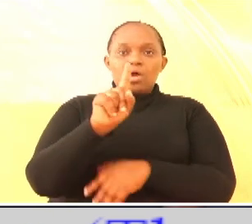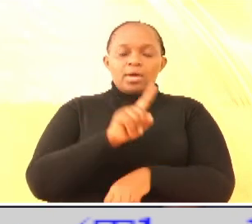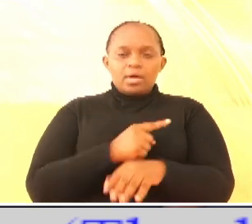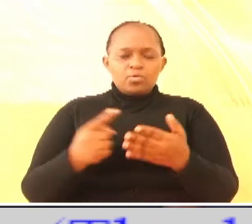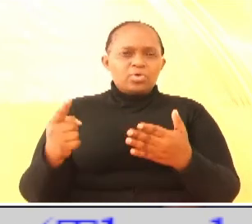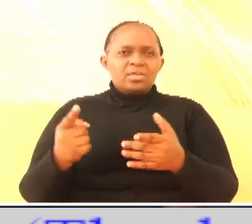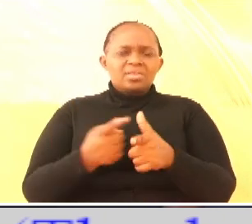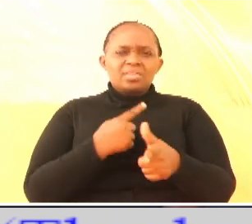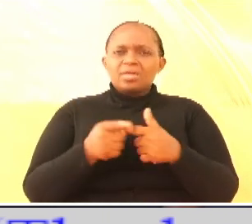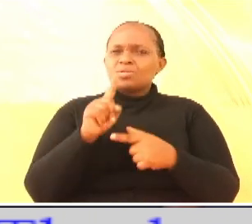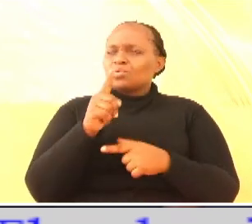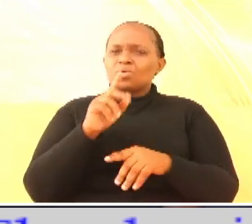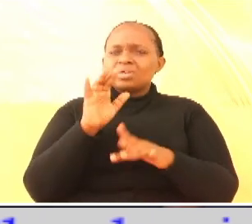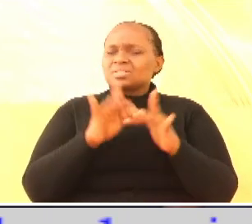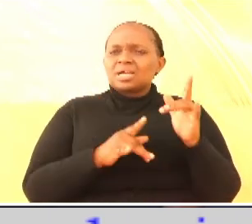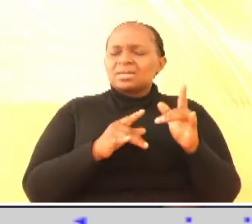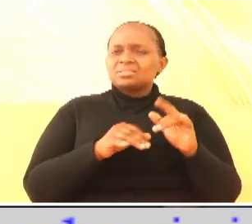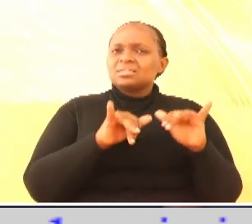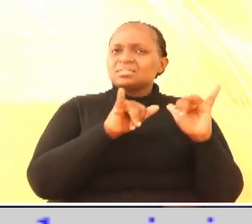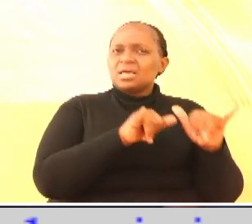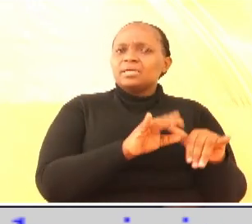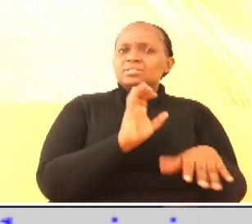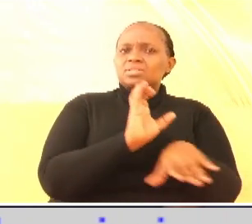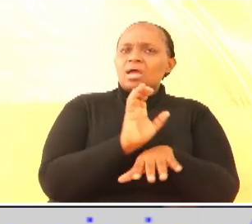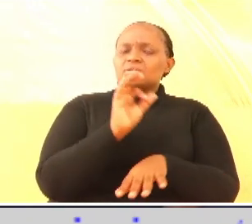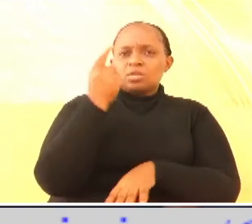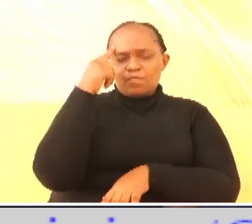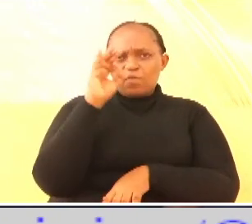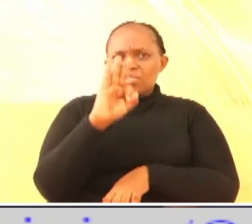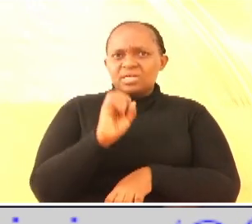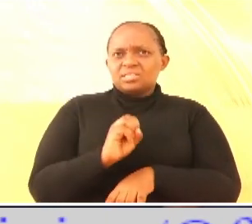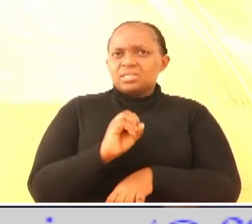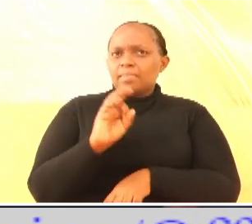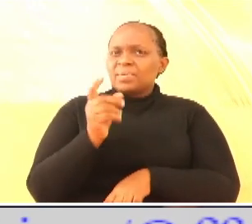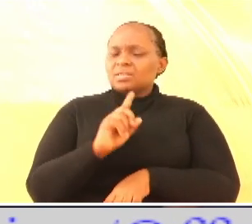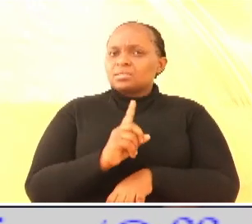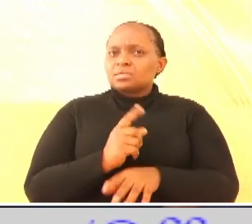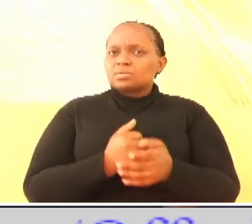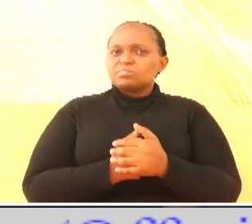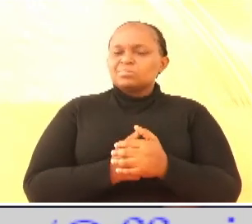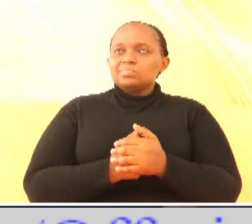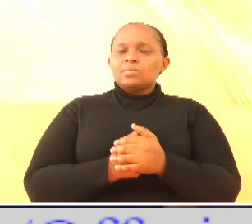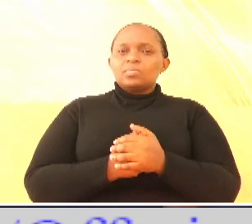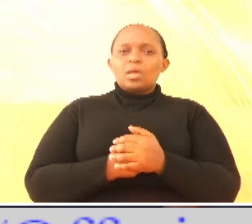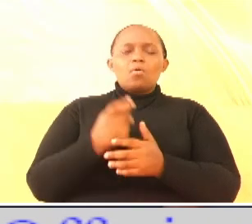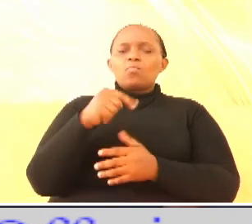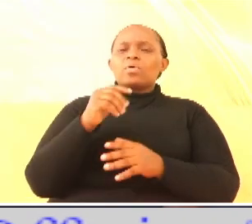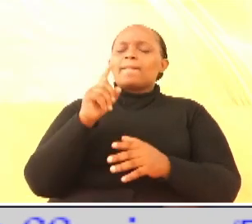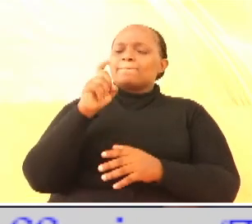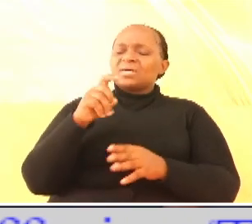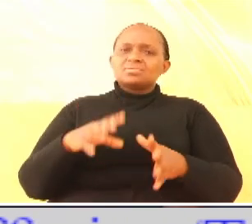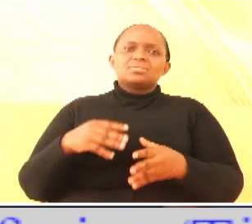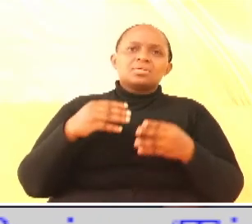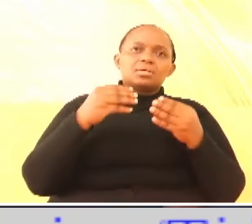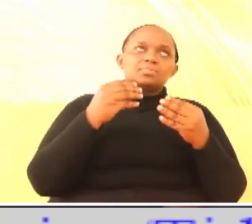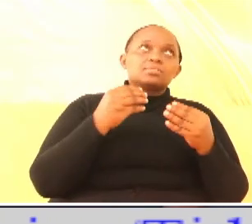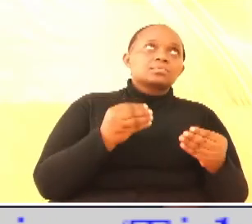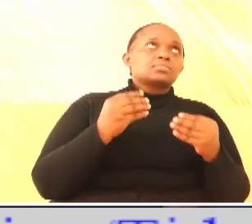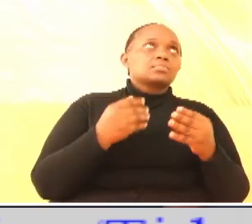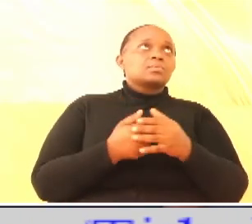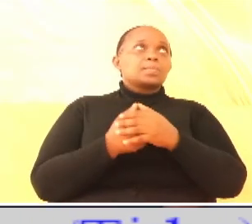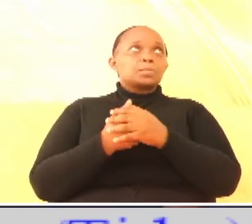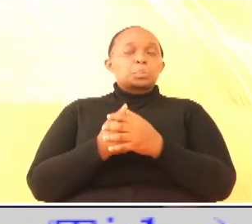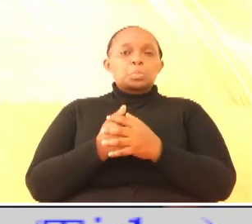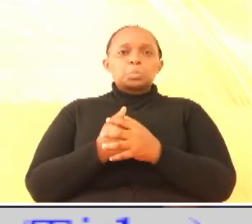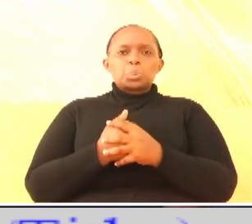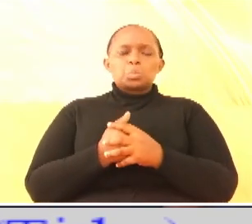Mungu atusaidie sana. Amen. Masaa yetu, talanta zetu, mali yetu, tutoe mali. Na asante kwa kutoa mali ya